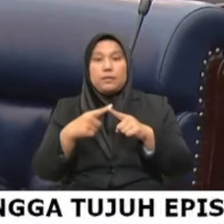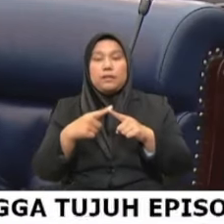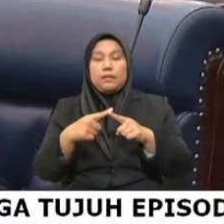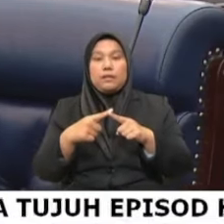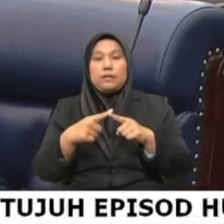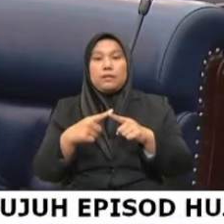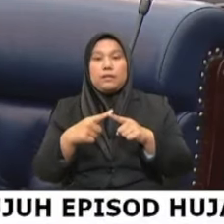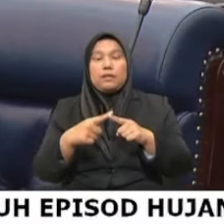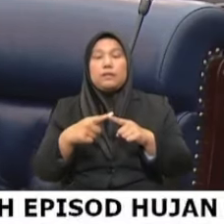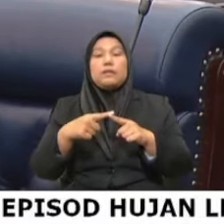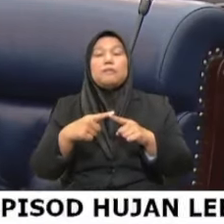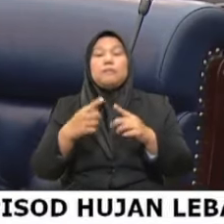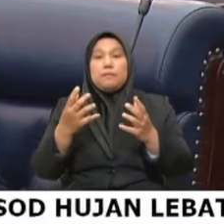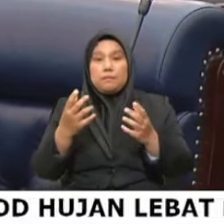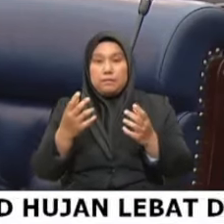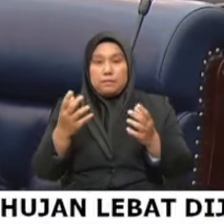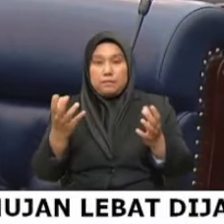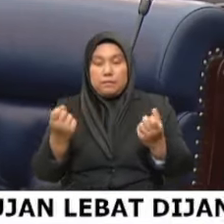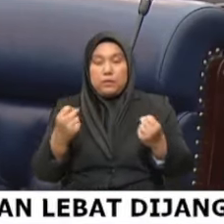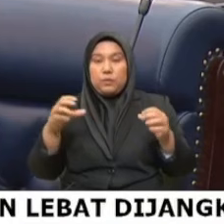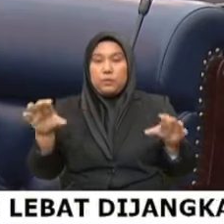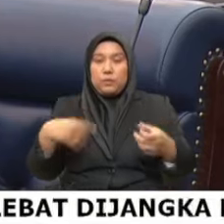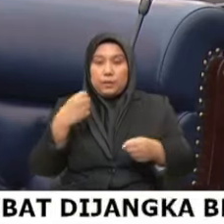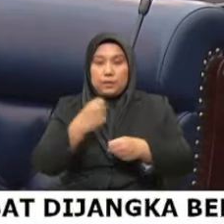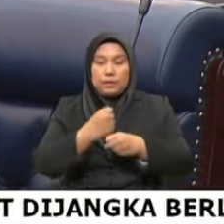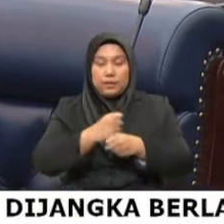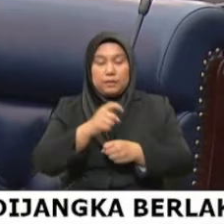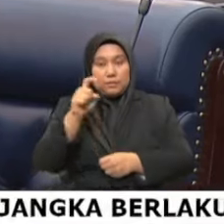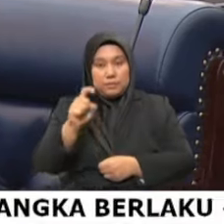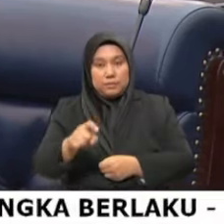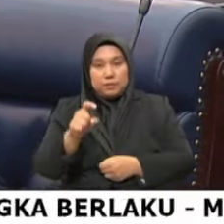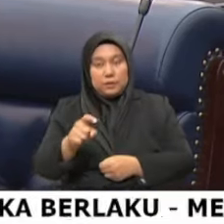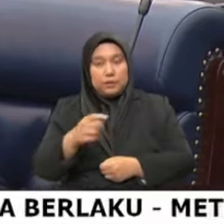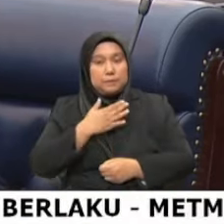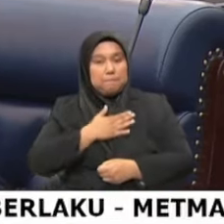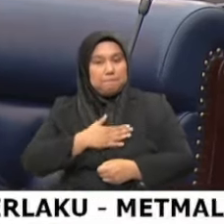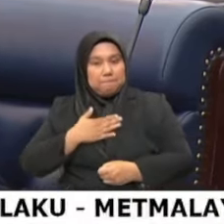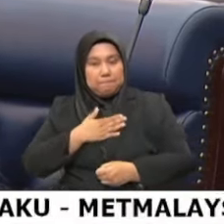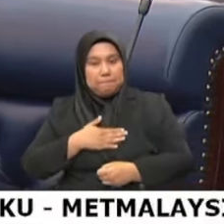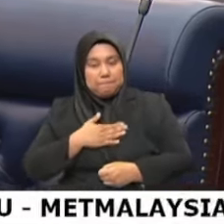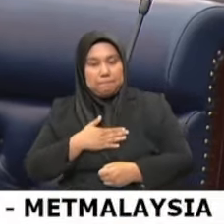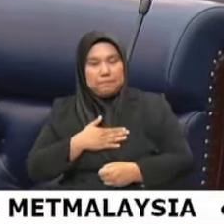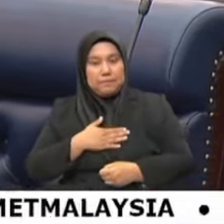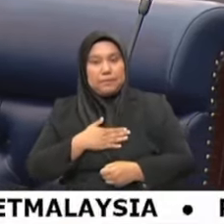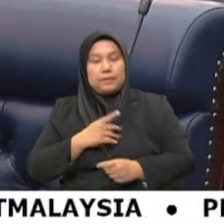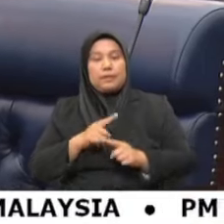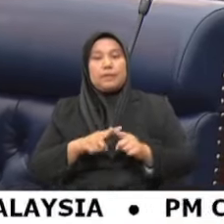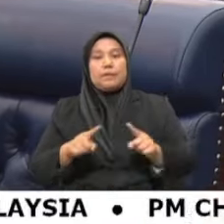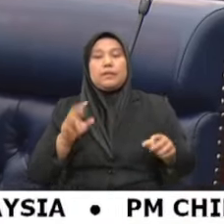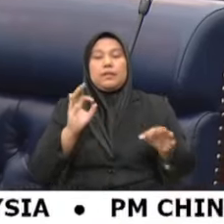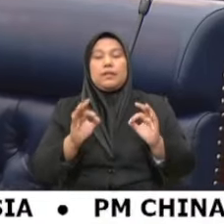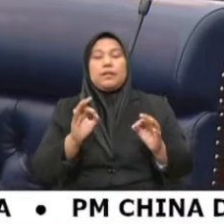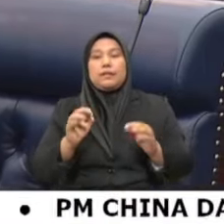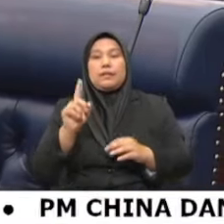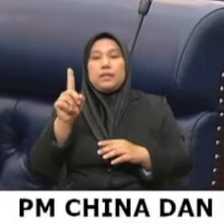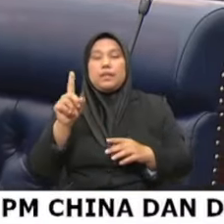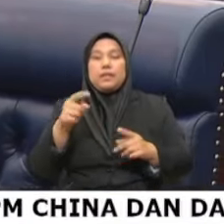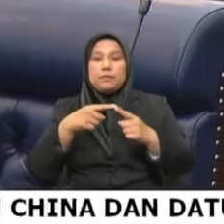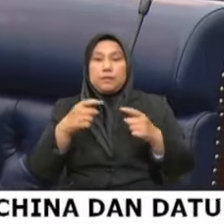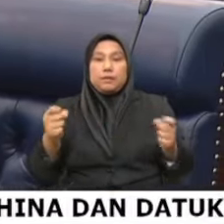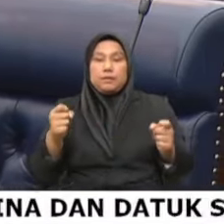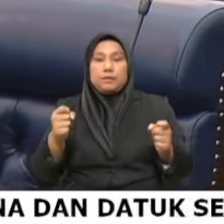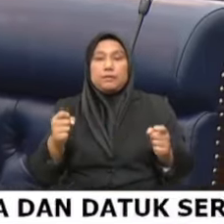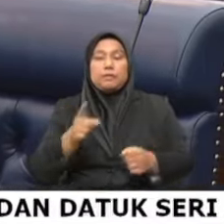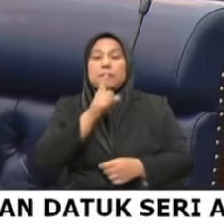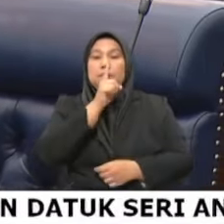tugas, kena minta izin daripada Tan Sri Speaker. Dan sekiranya ada satu keputusan untuk membenarkan pegawai